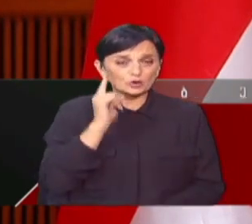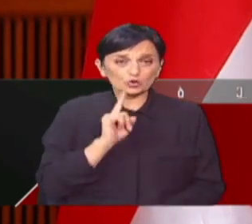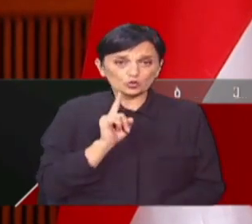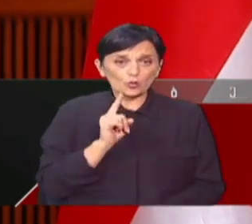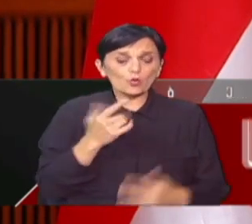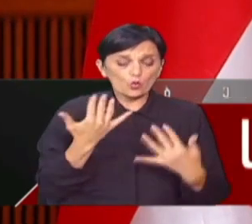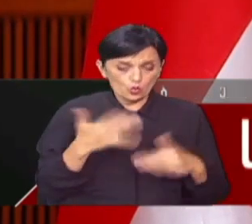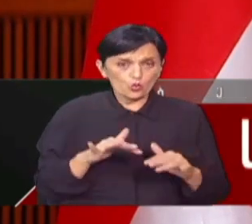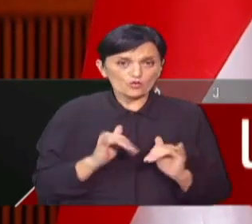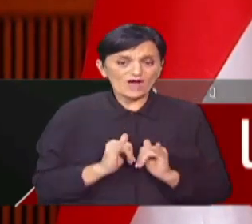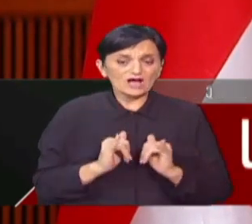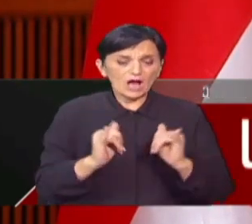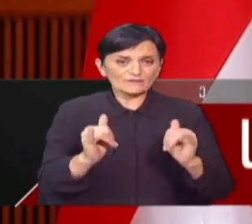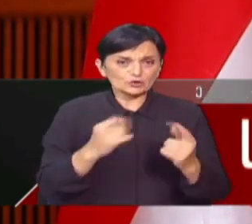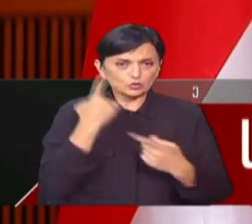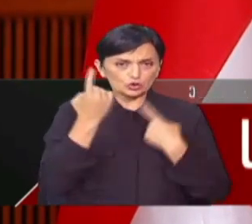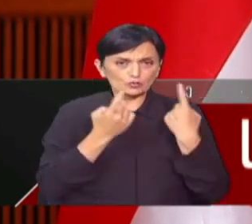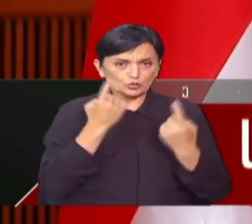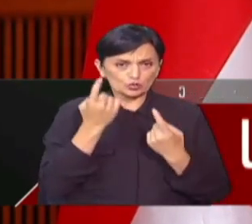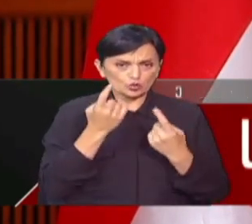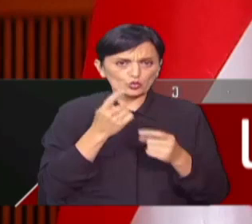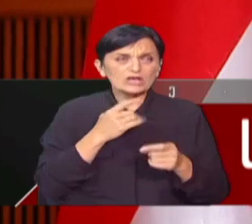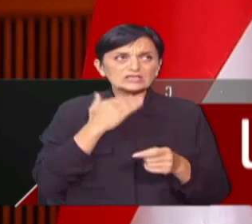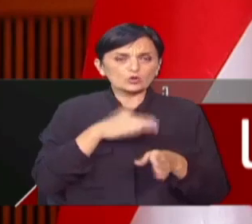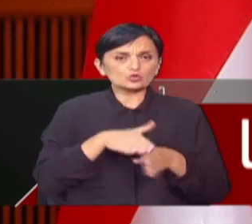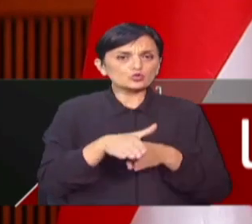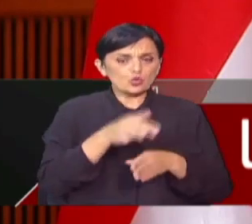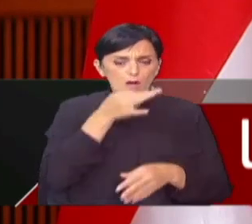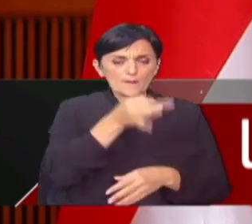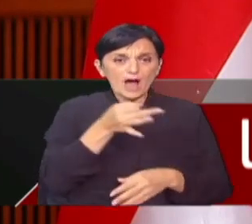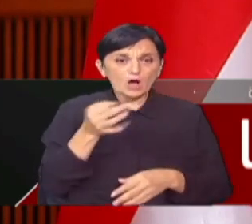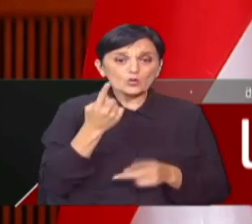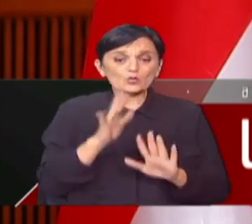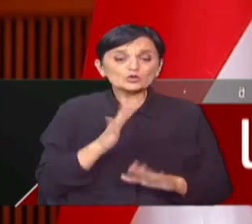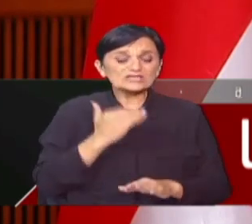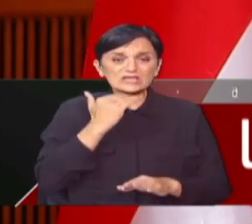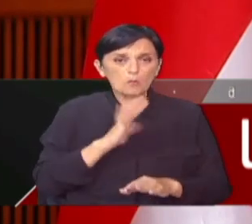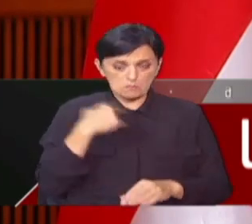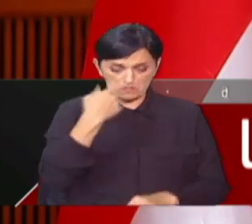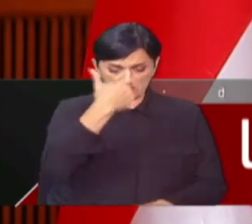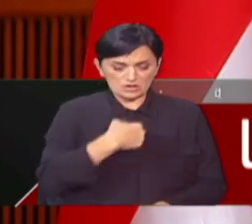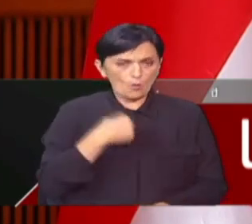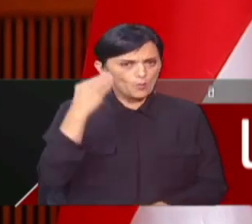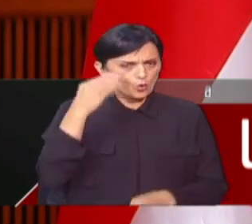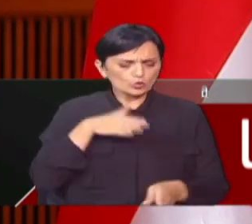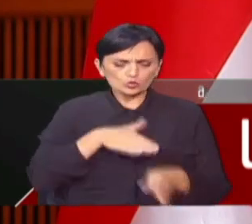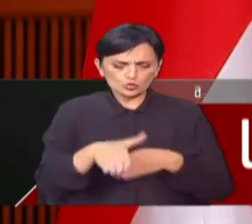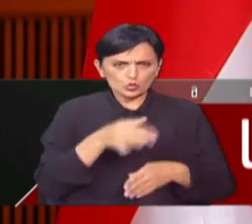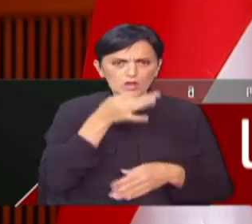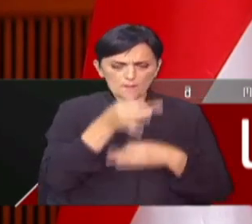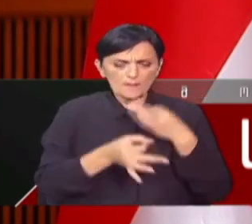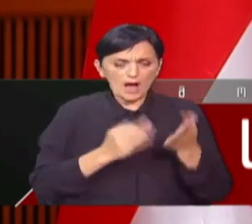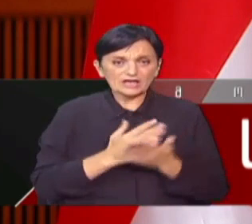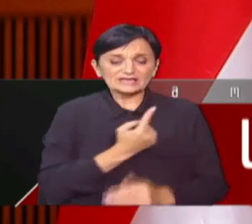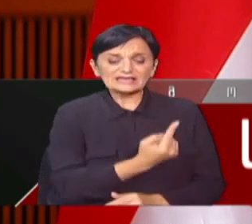მათ შორის უკვე გავრცელებული ინფორმაციაც საკმაოდ სრულ პასუხებს იძლევა. არამცთუ საკმაოდ, მე პირადად მგონია, რომ სრულ პასუხს იძლევა